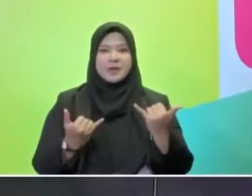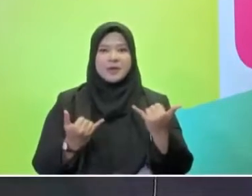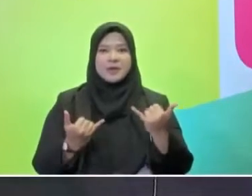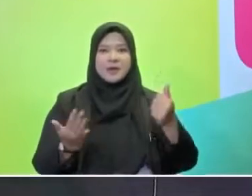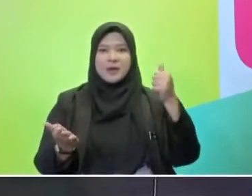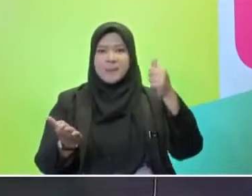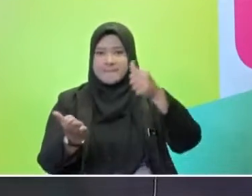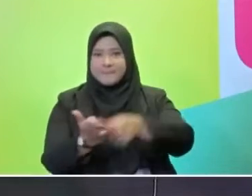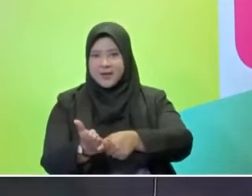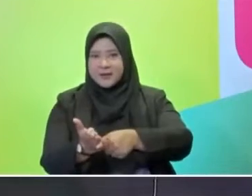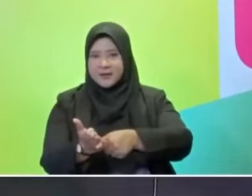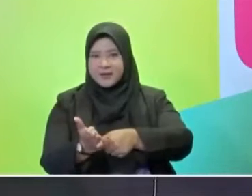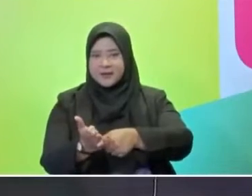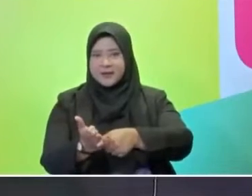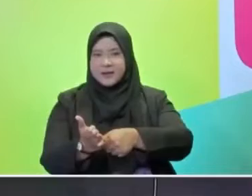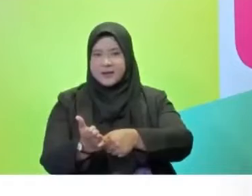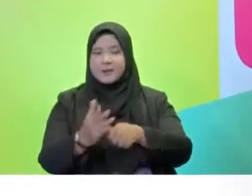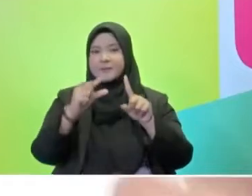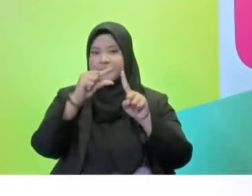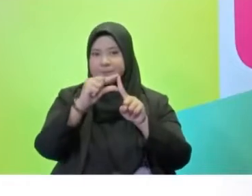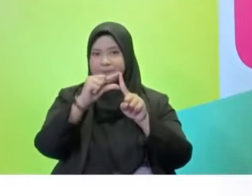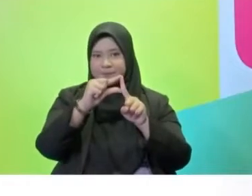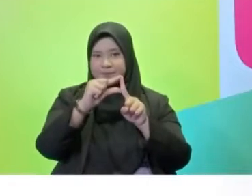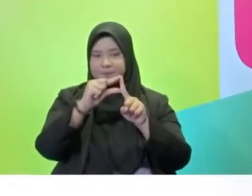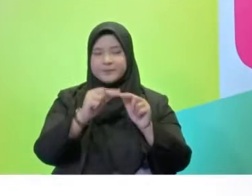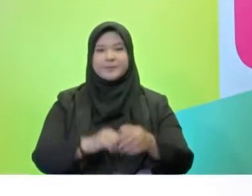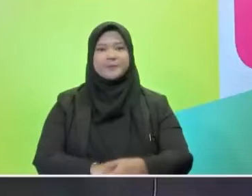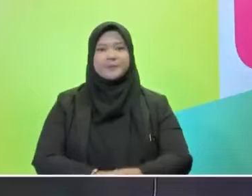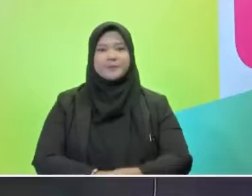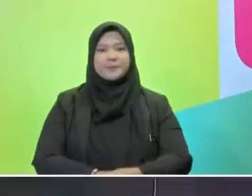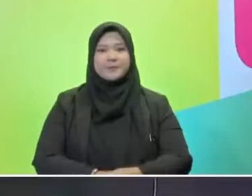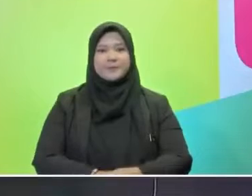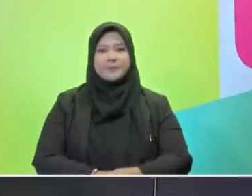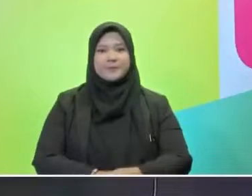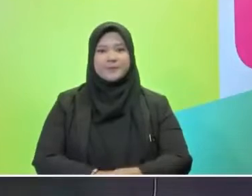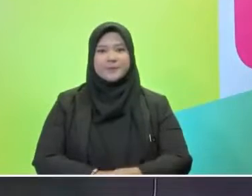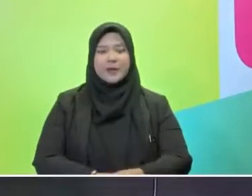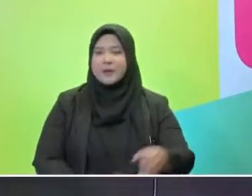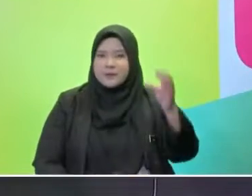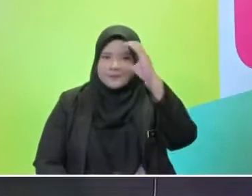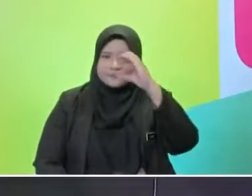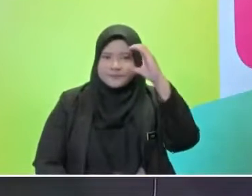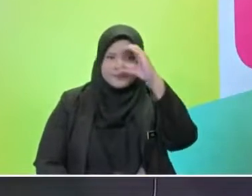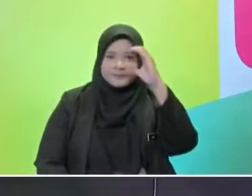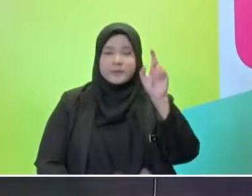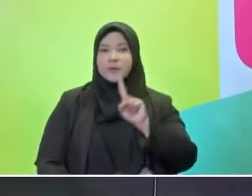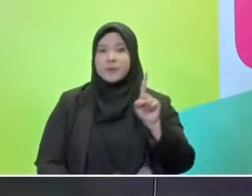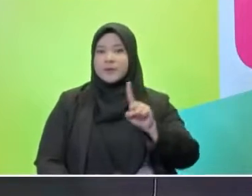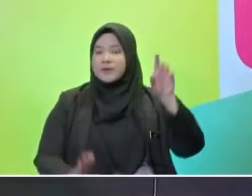cikgu? Boleh. Di atas sekali. Okey, dan mana gambar yang bersesuaian dengan Pesta